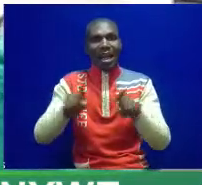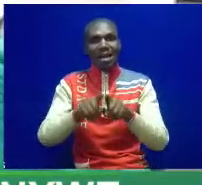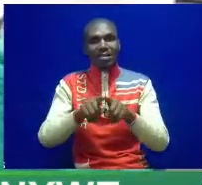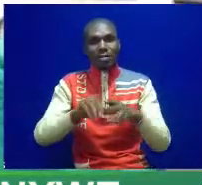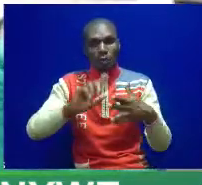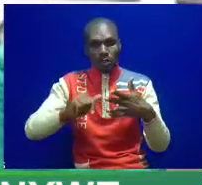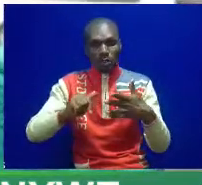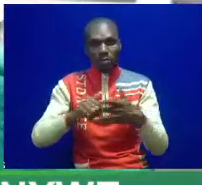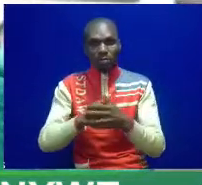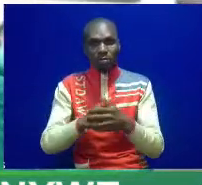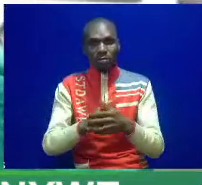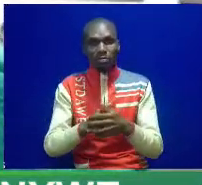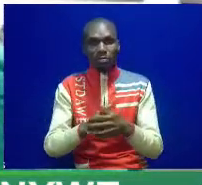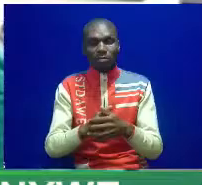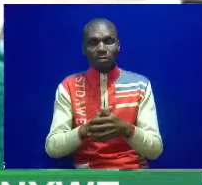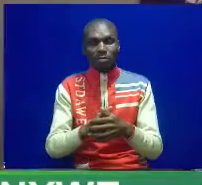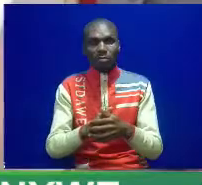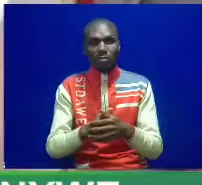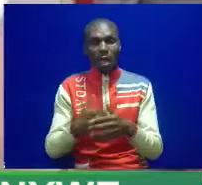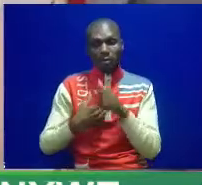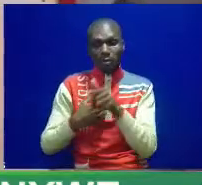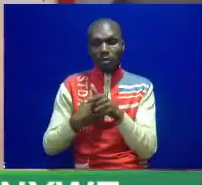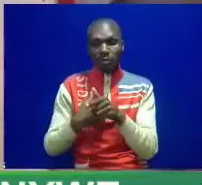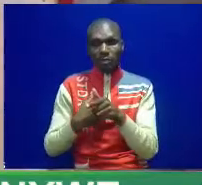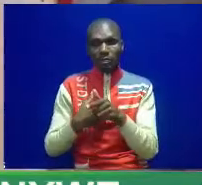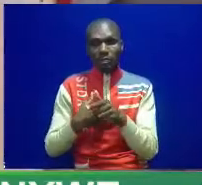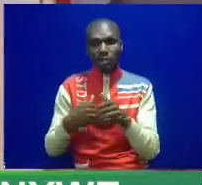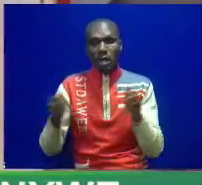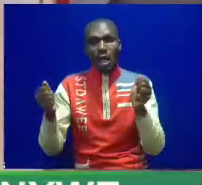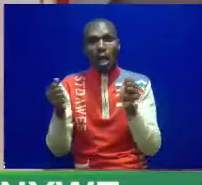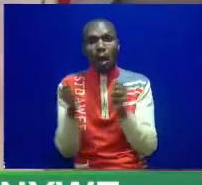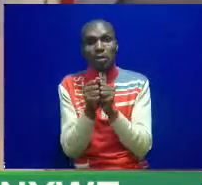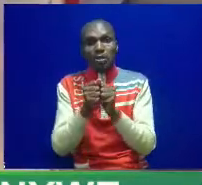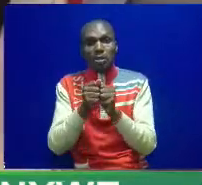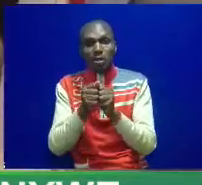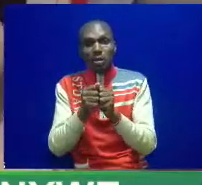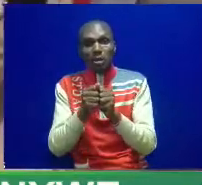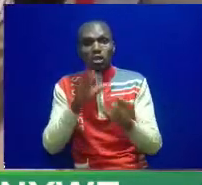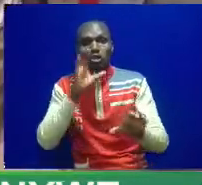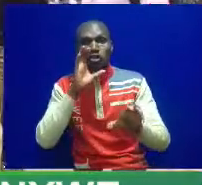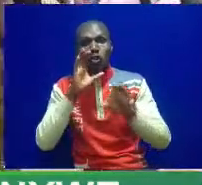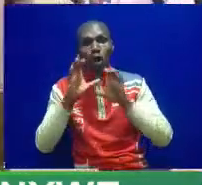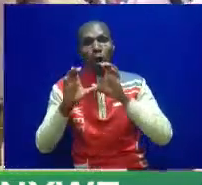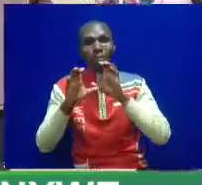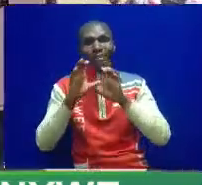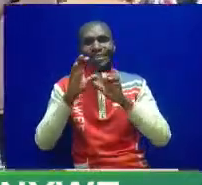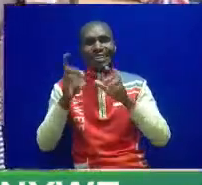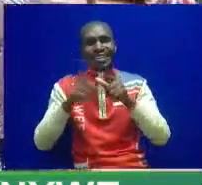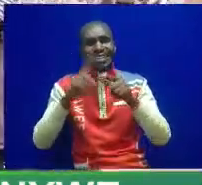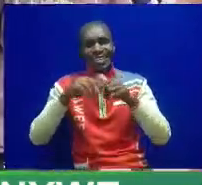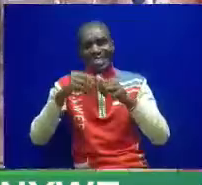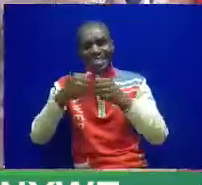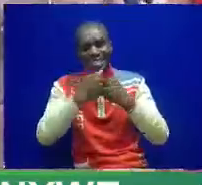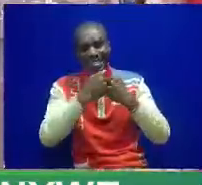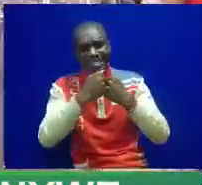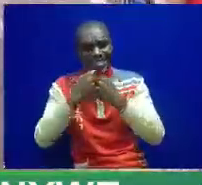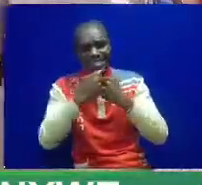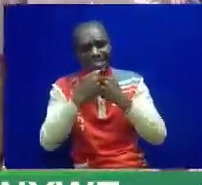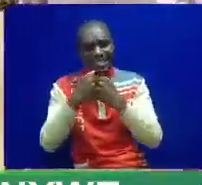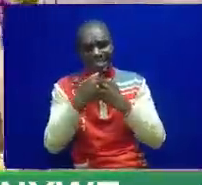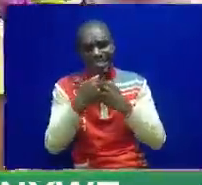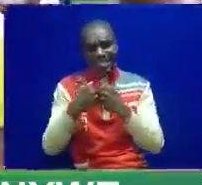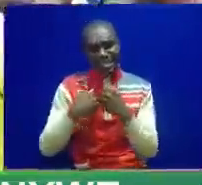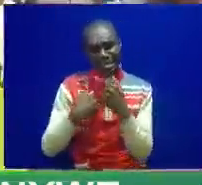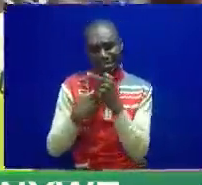Ndogo, ambayo iko pale. Karengana ni mkwana ya ye ezinas nyaramba, ukungusana na ukwoni kwa kore tirenense